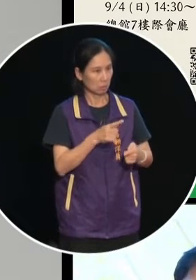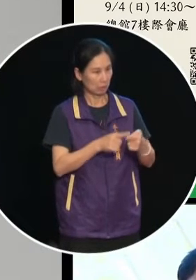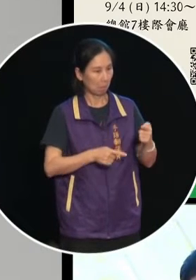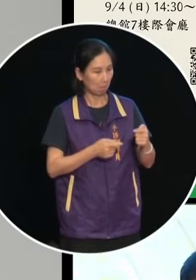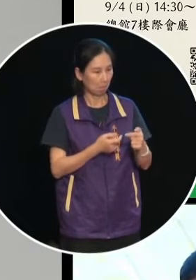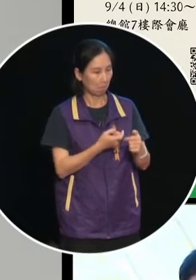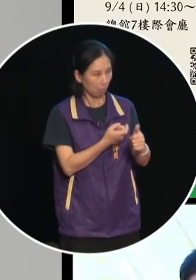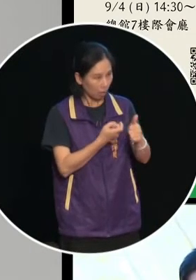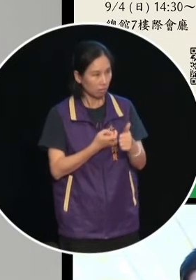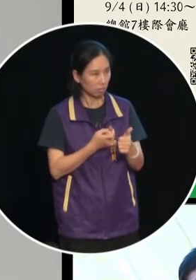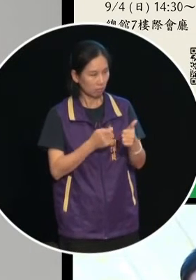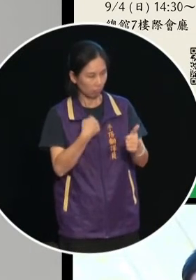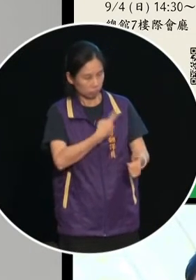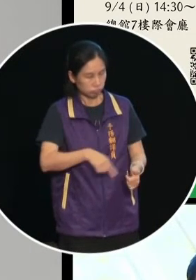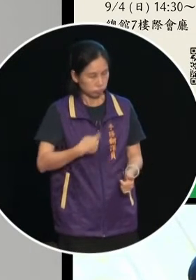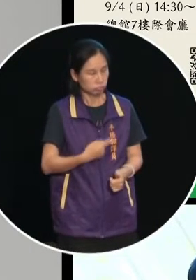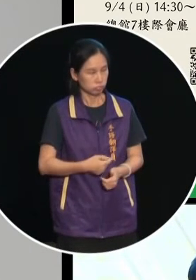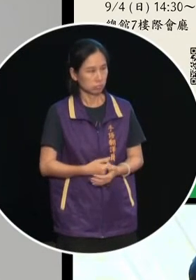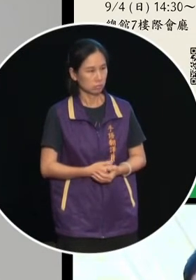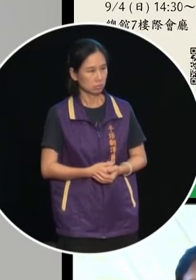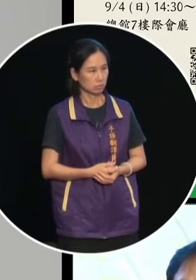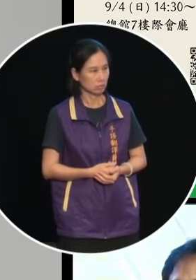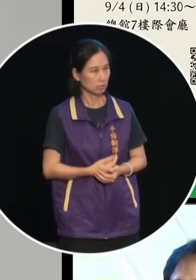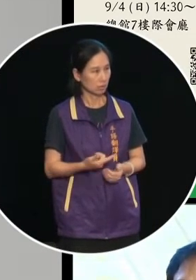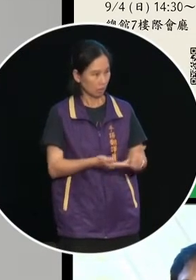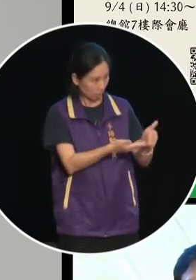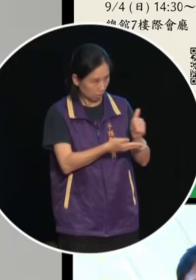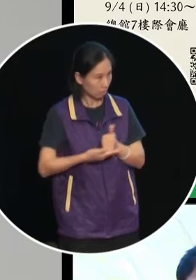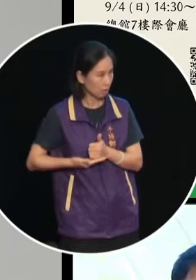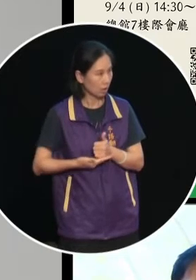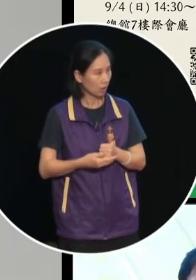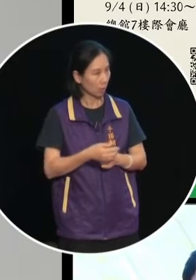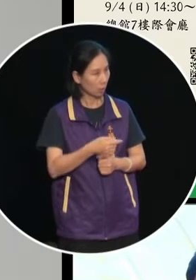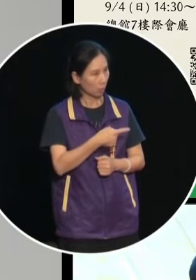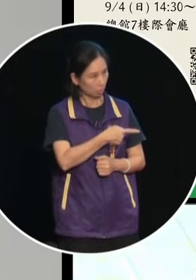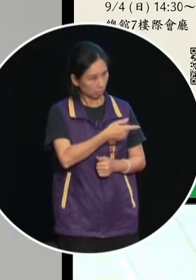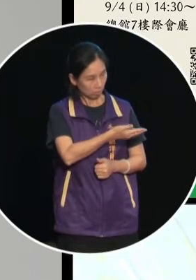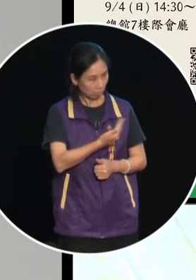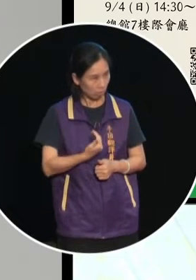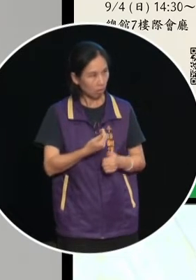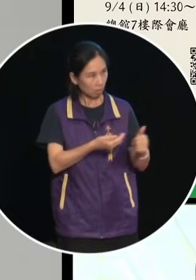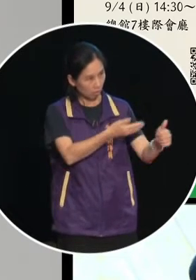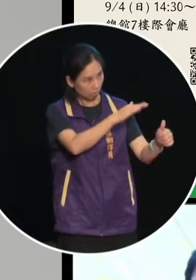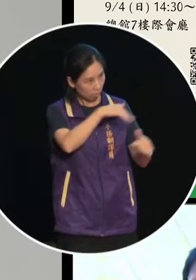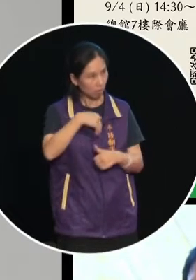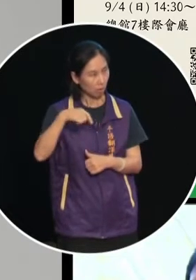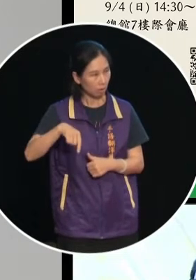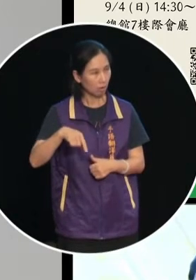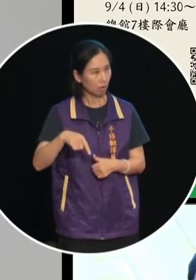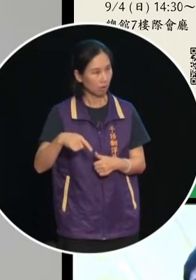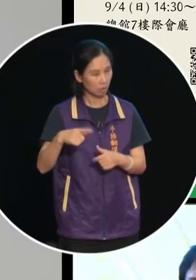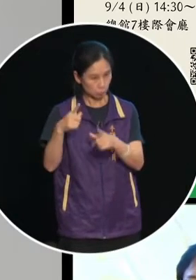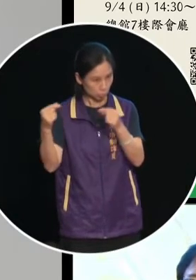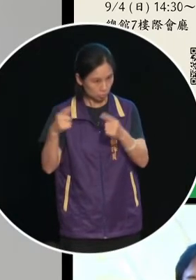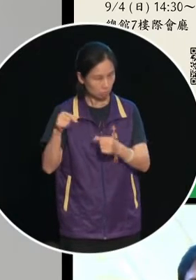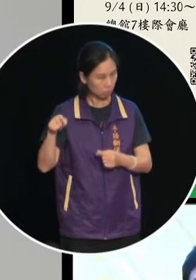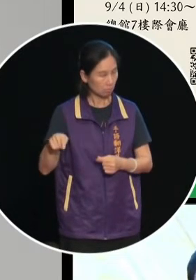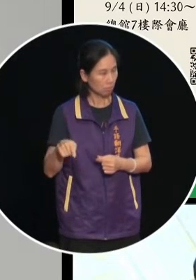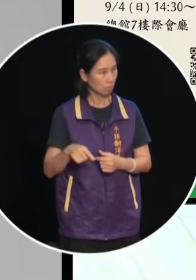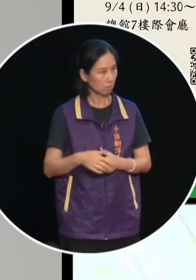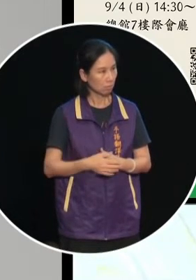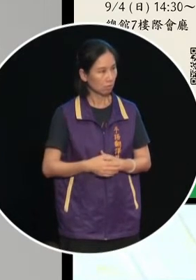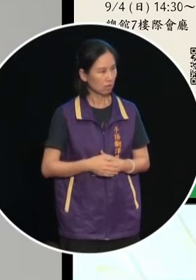日本人拿了数千亿的日币邀请 TMC 来日本。 TMC 本来是不太想要来日